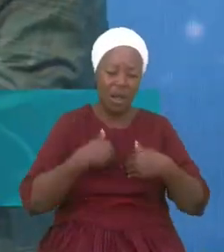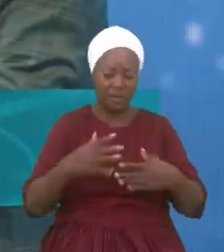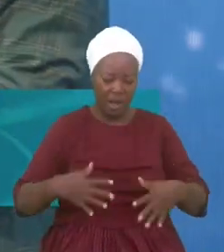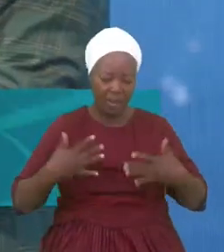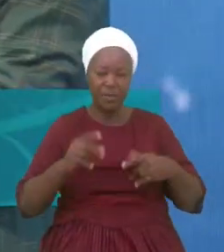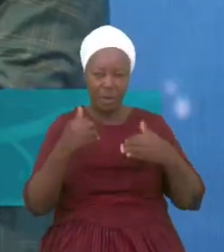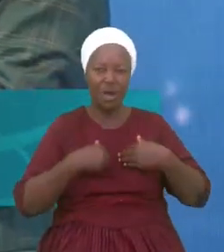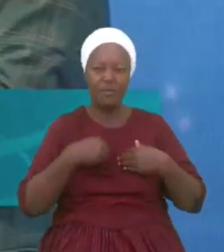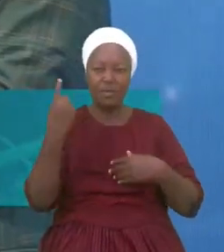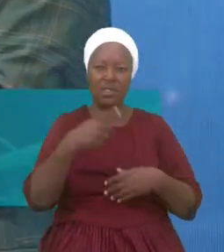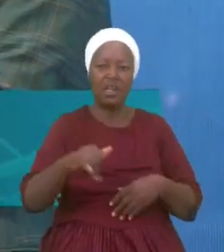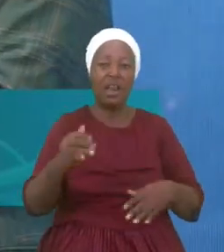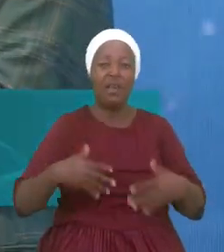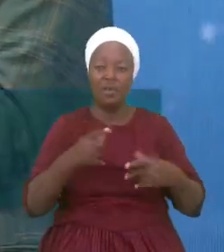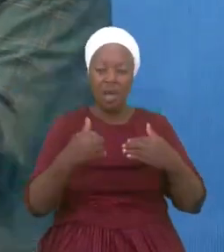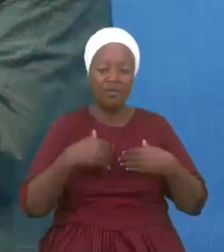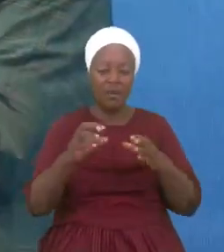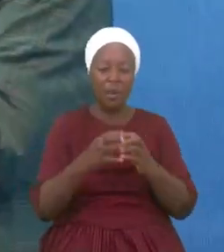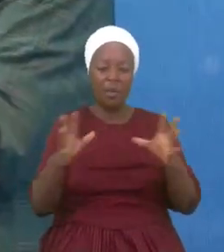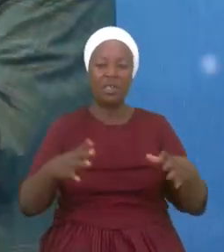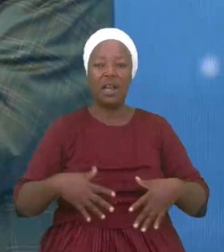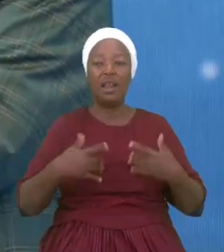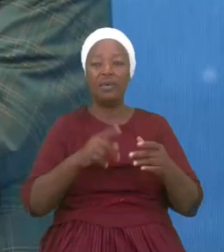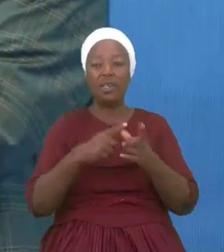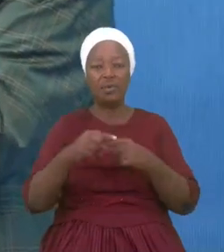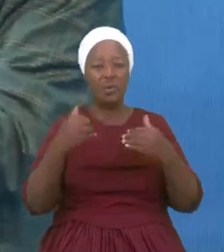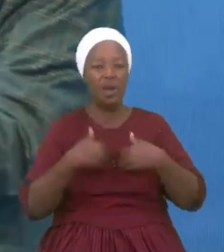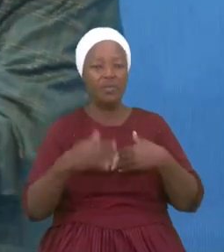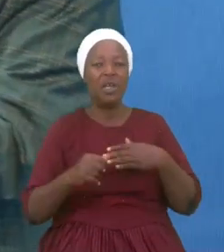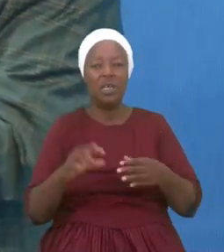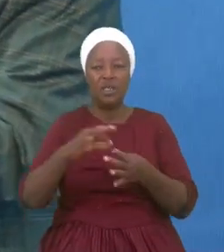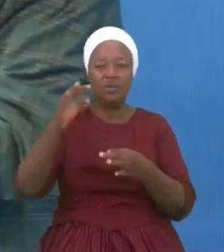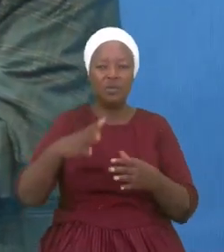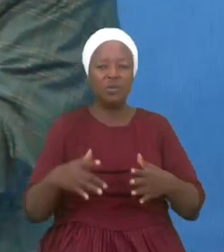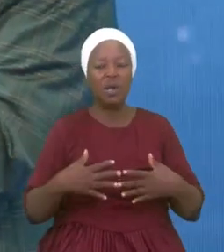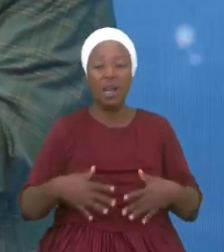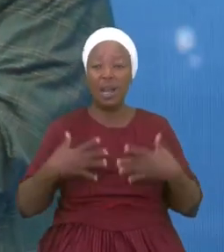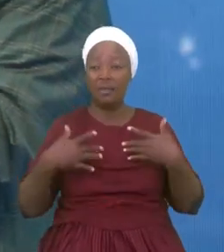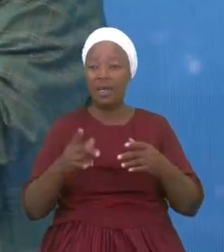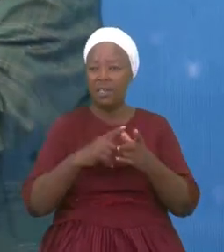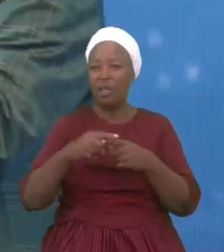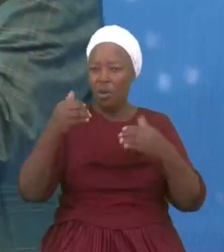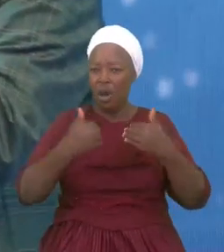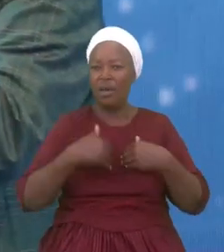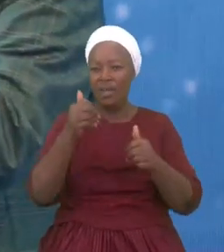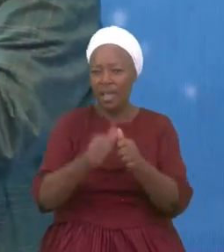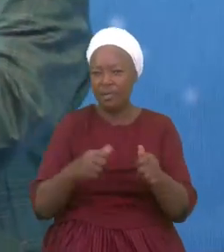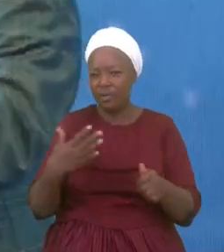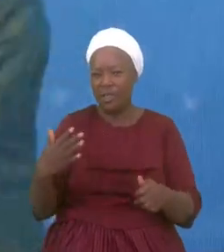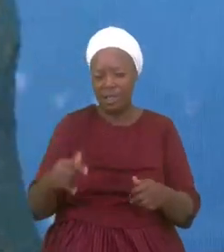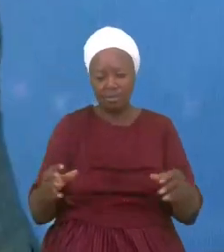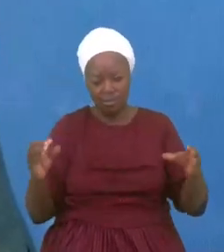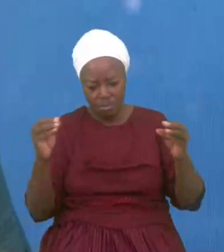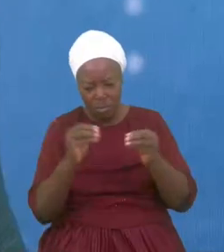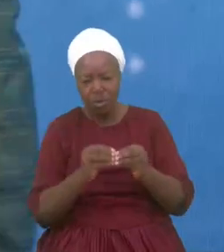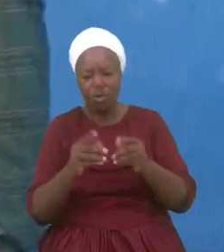ordonnée si tu passes par cette voie tu auras la vie éternelle la vie abondante tu auras la